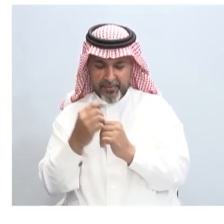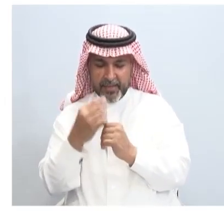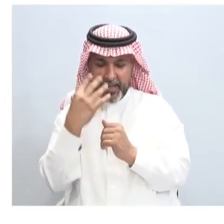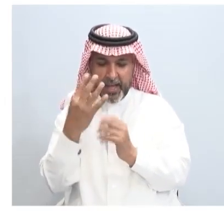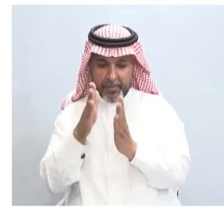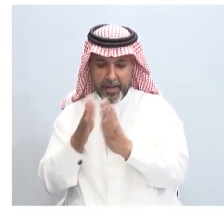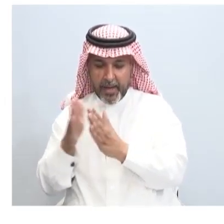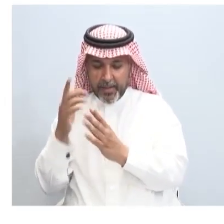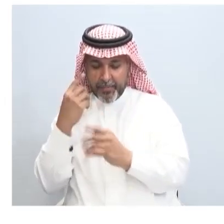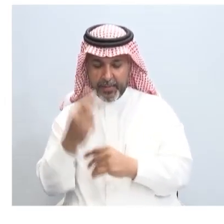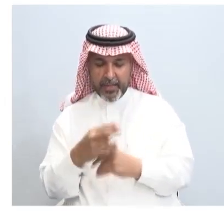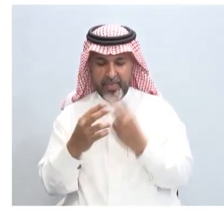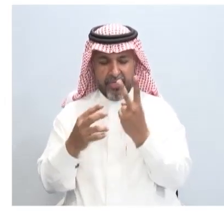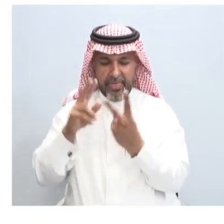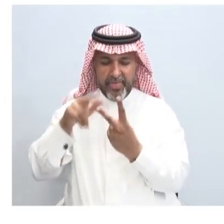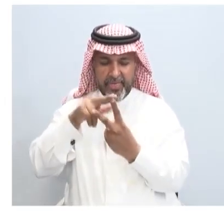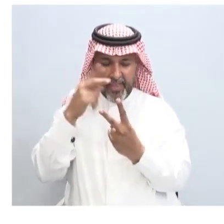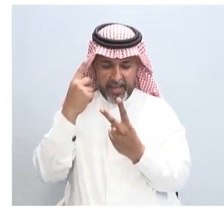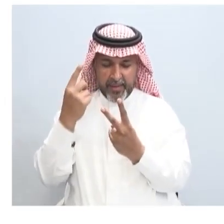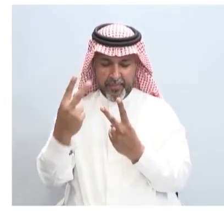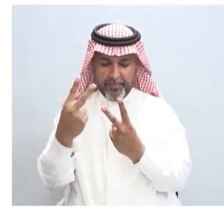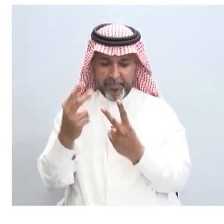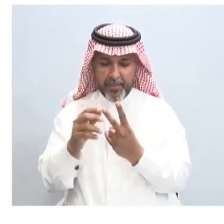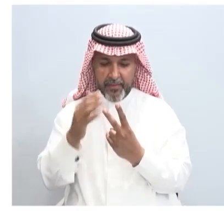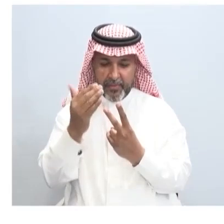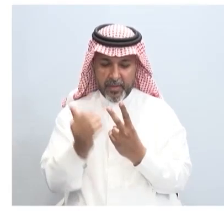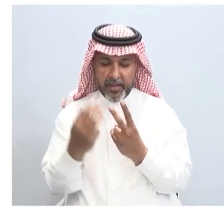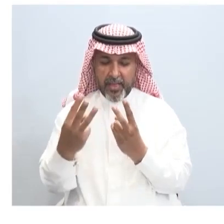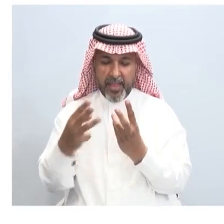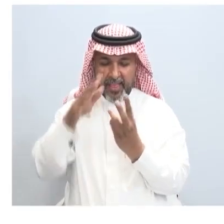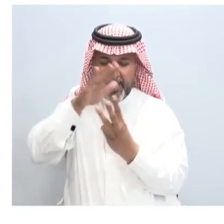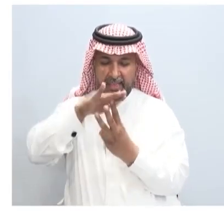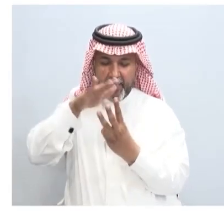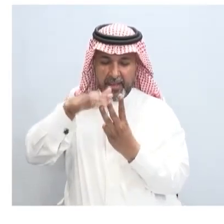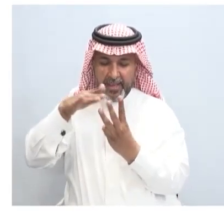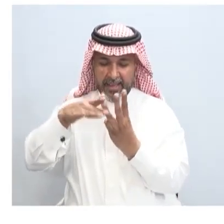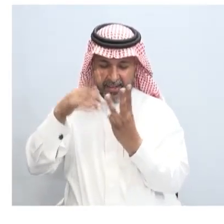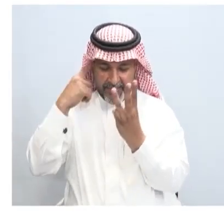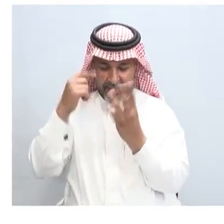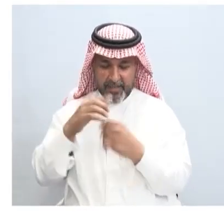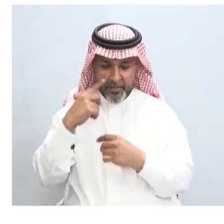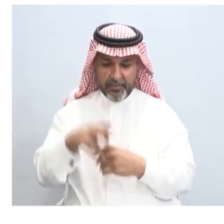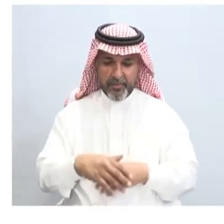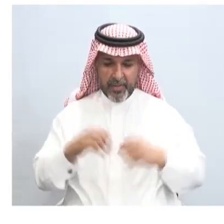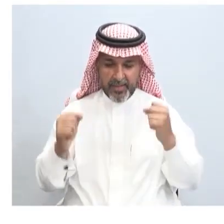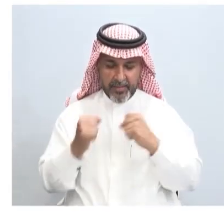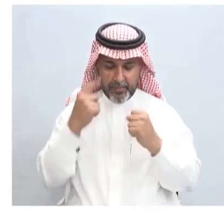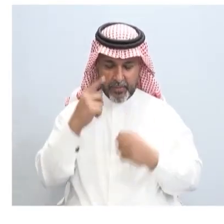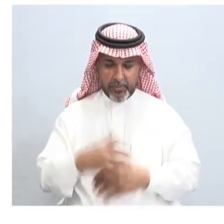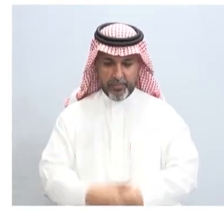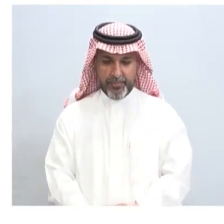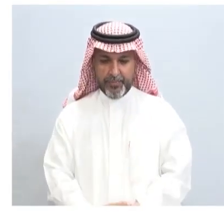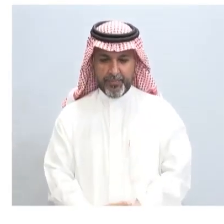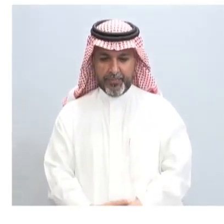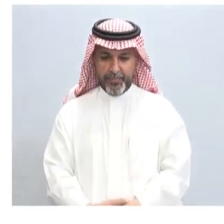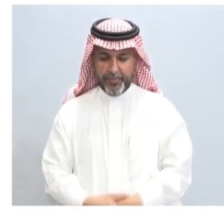تفتحها في الحساب عدد الخيارات الممكنه نشوف مثال على التباديل يتكون